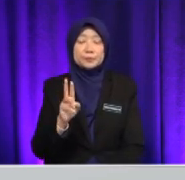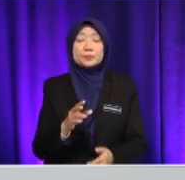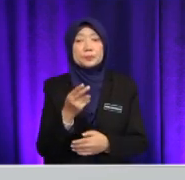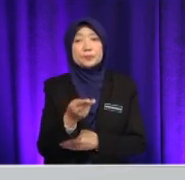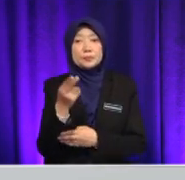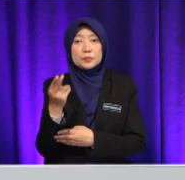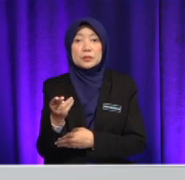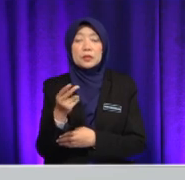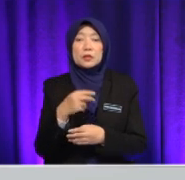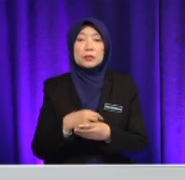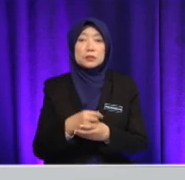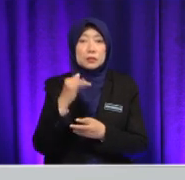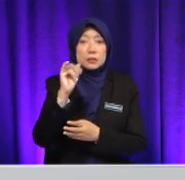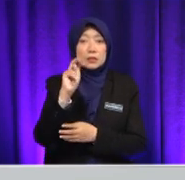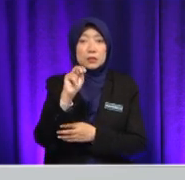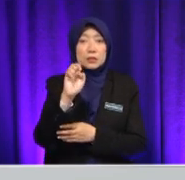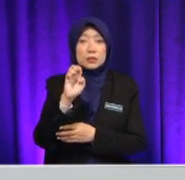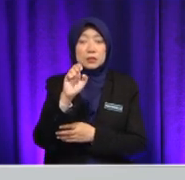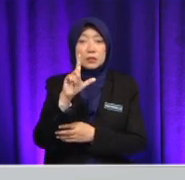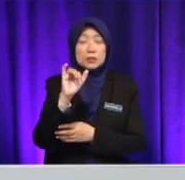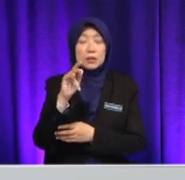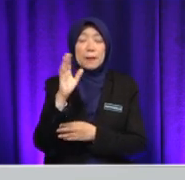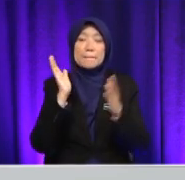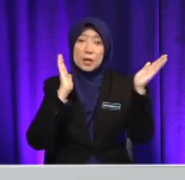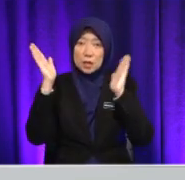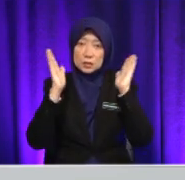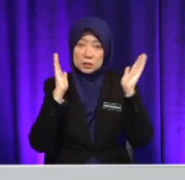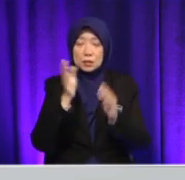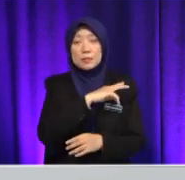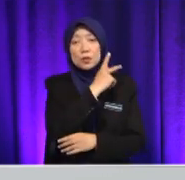Malaysia pihak berkuasa tempat